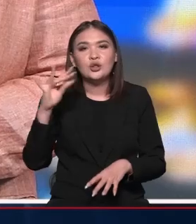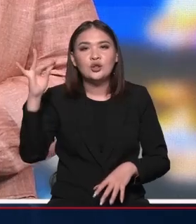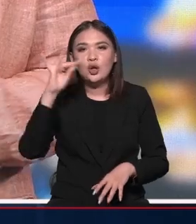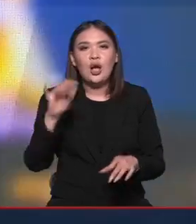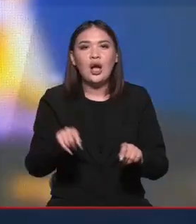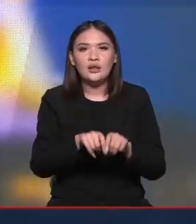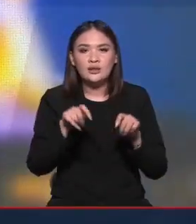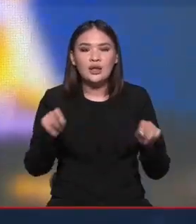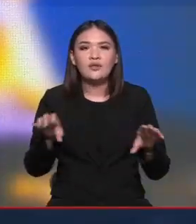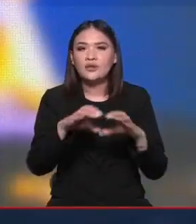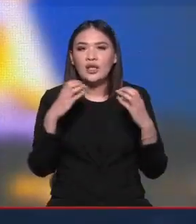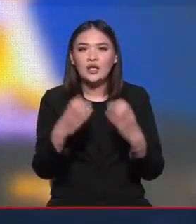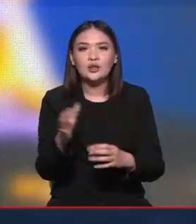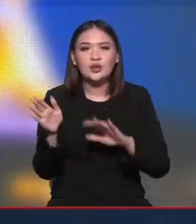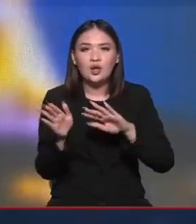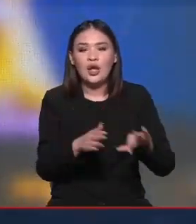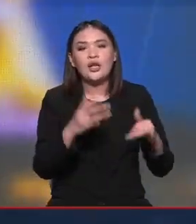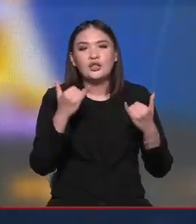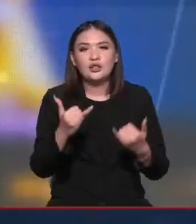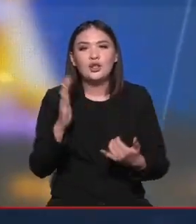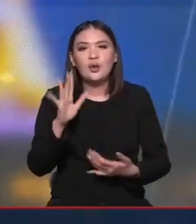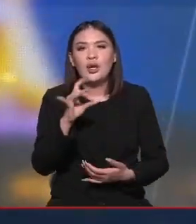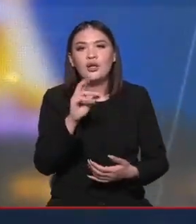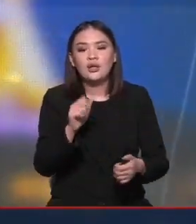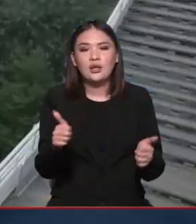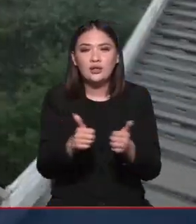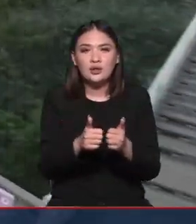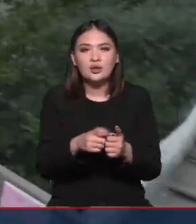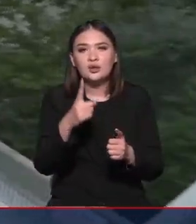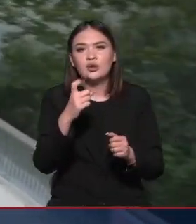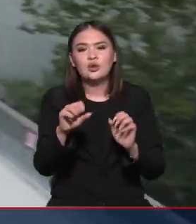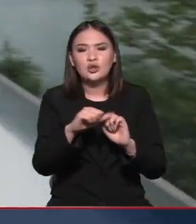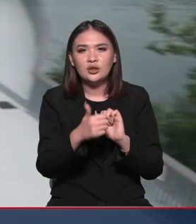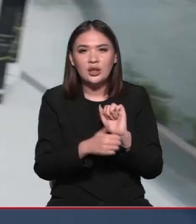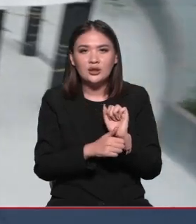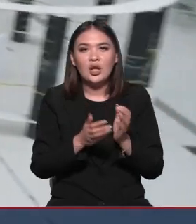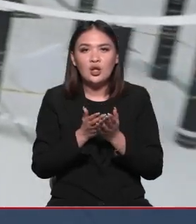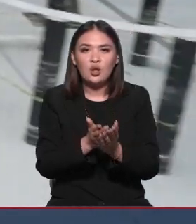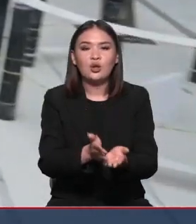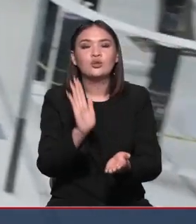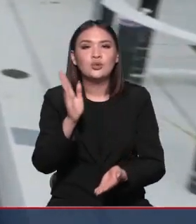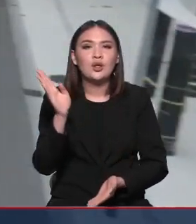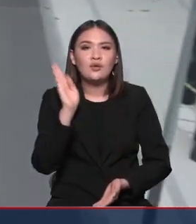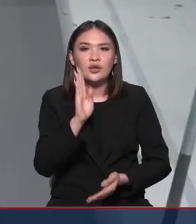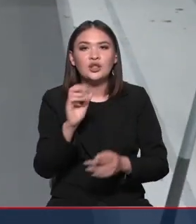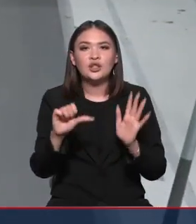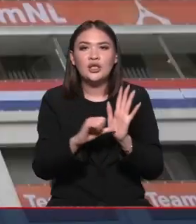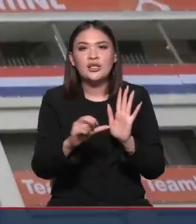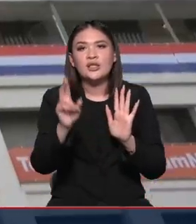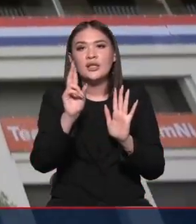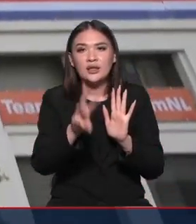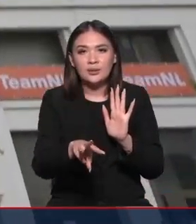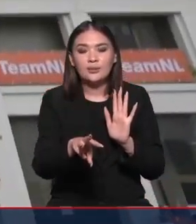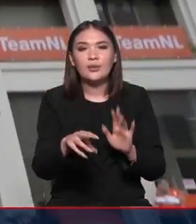открытие Не на стадионе А на реке сено 116 лодок с делегациями стран проплывет В водном параде 6 км